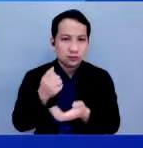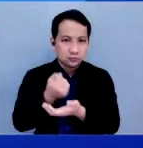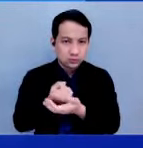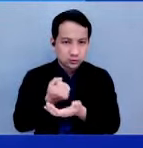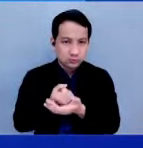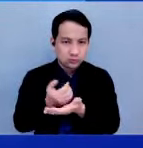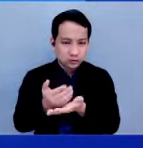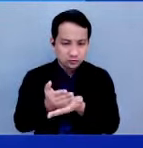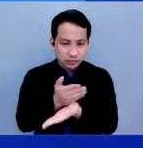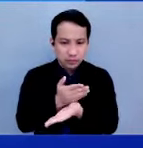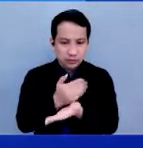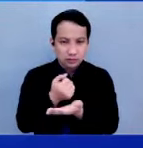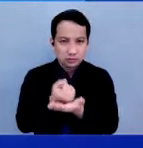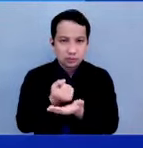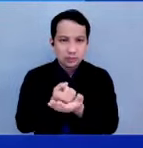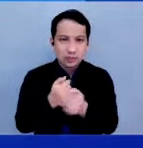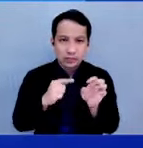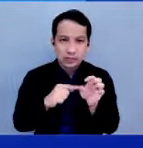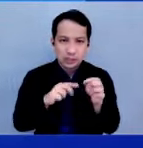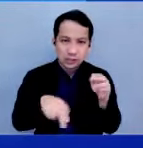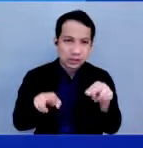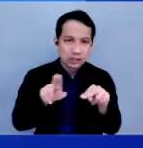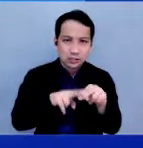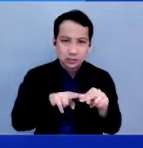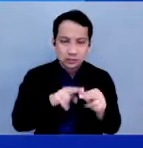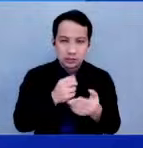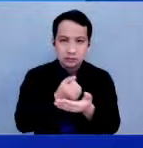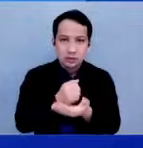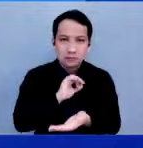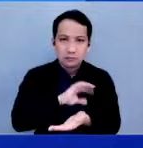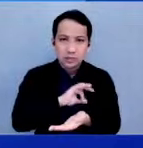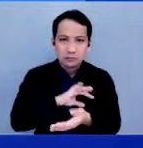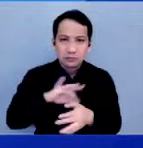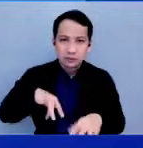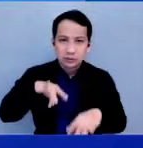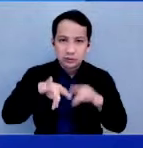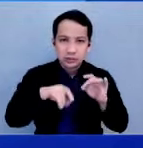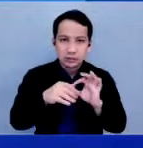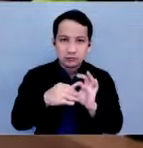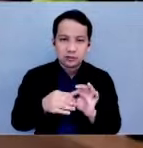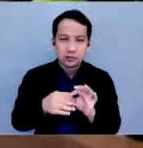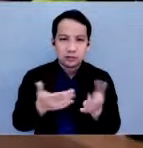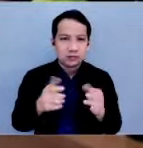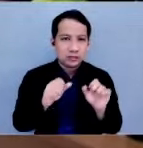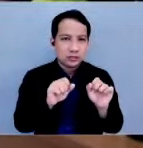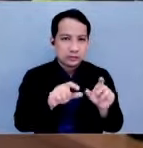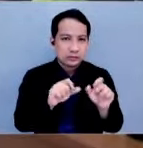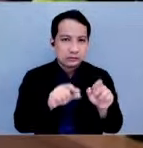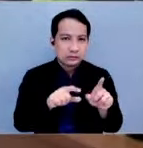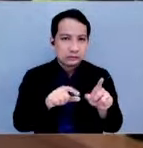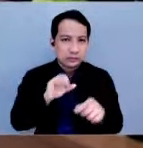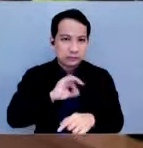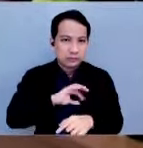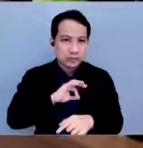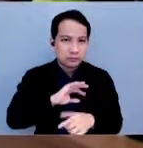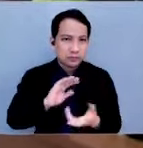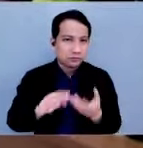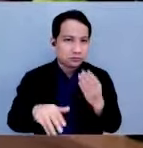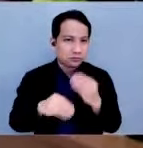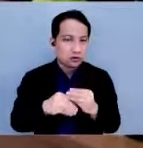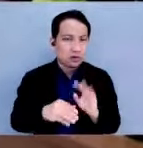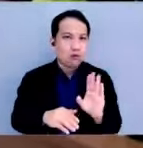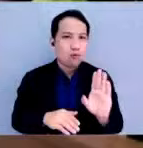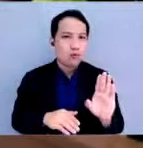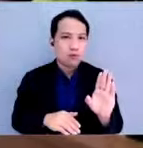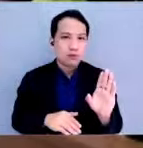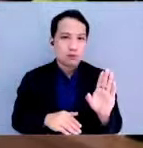wages o anumang insentibo ng isang empleyado tulad ng sales commission. Ito ay benepisyo o